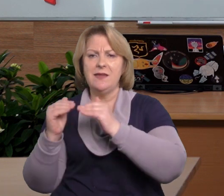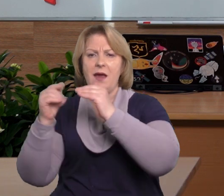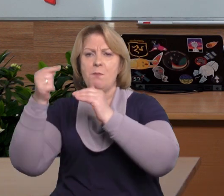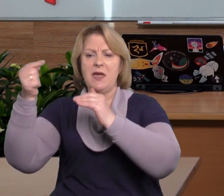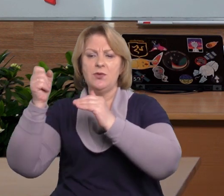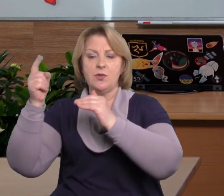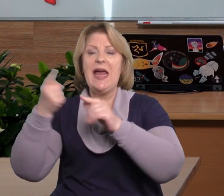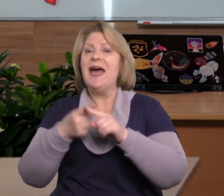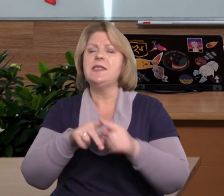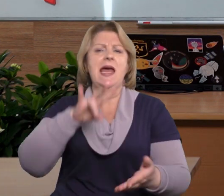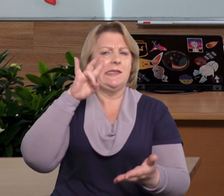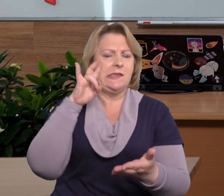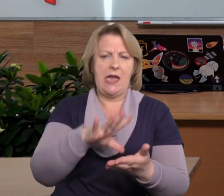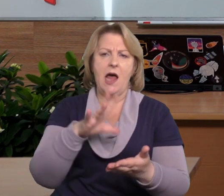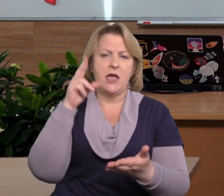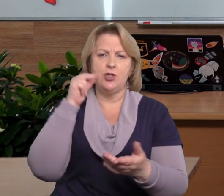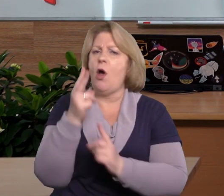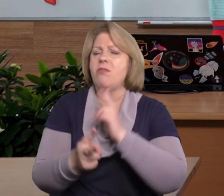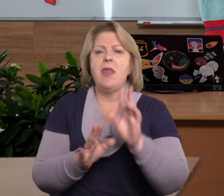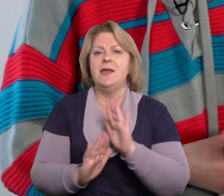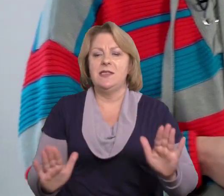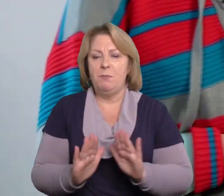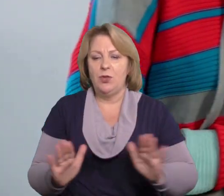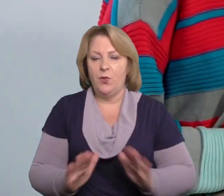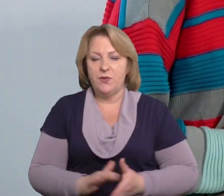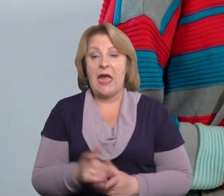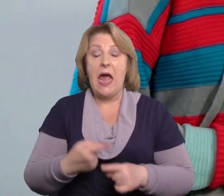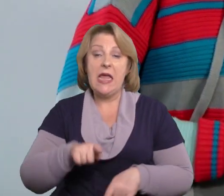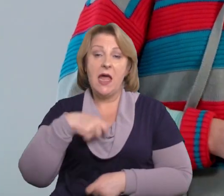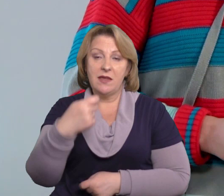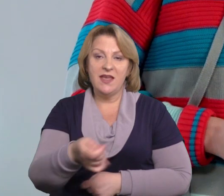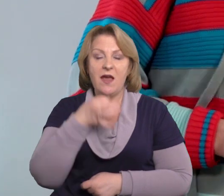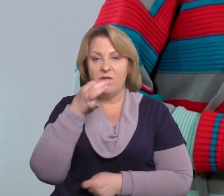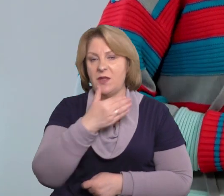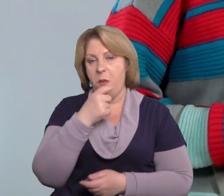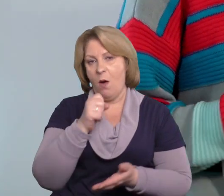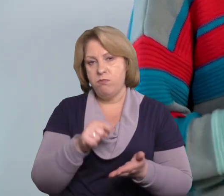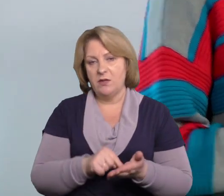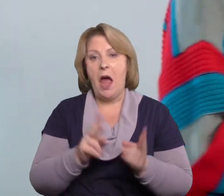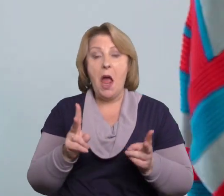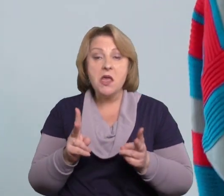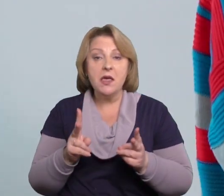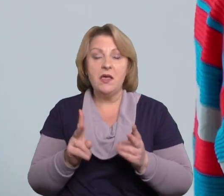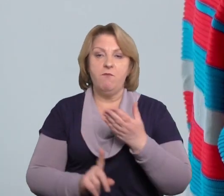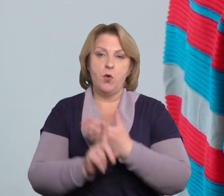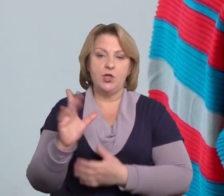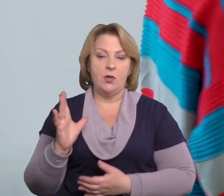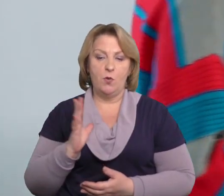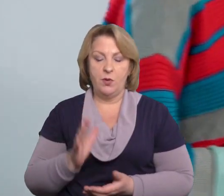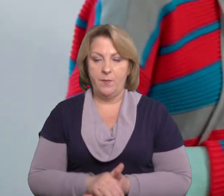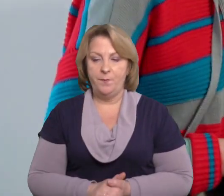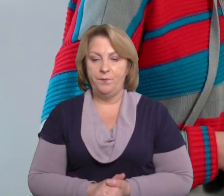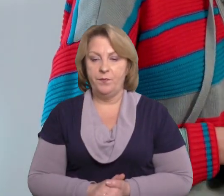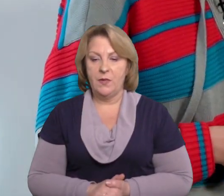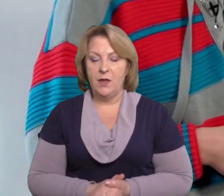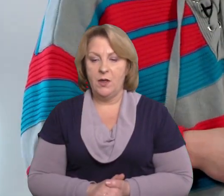так? Відповідно, це дає нам відповіді на багато питань, які ми задавалися на початку. Через